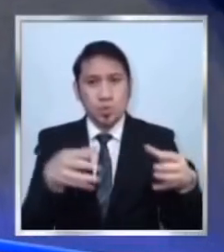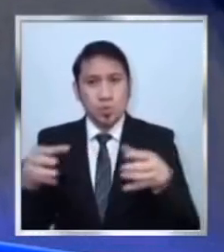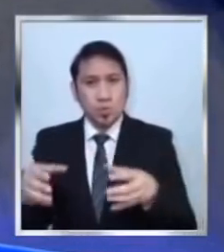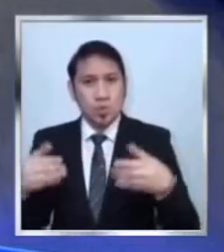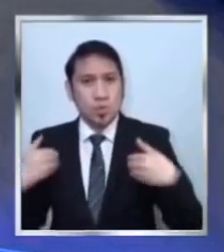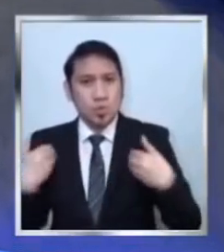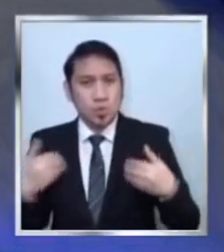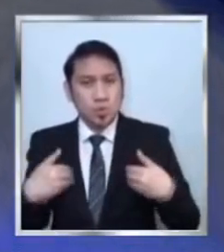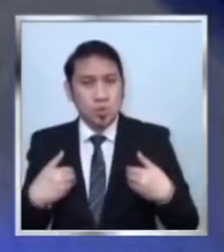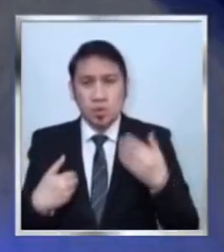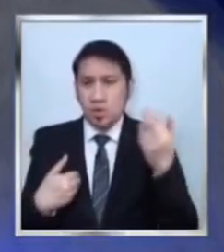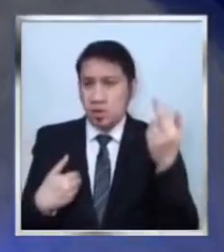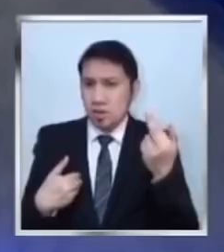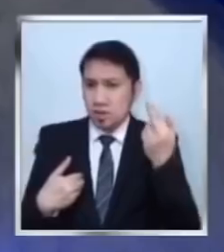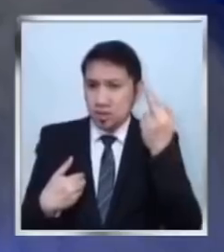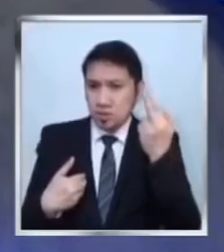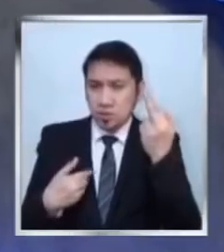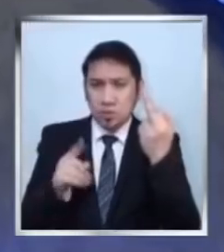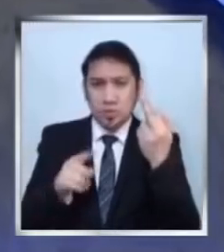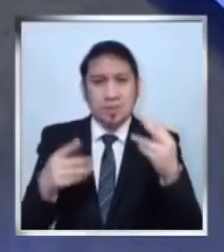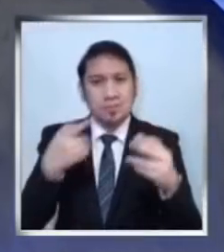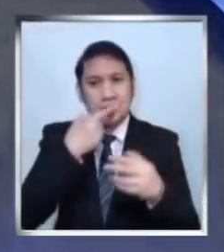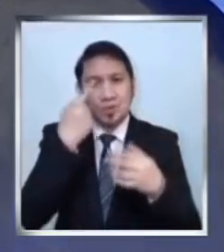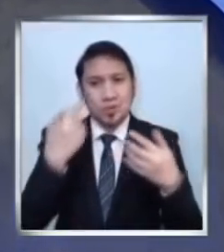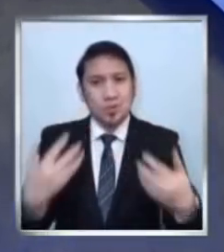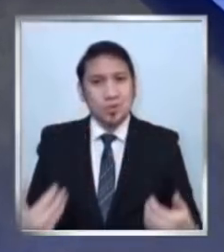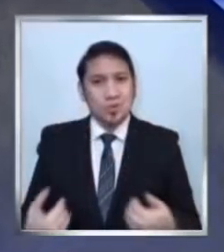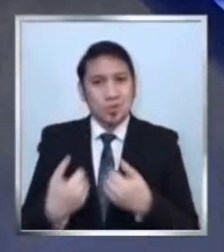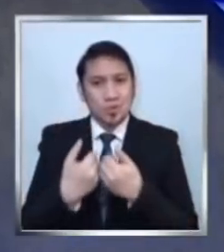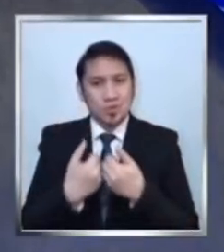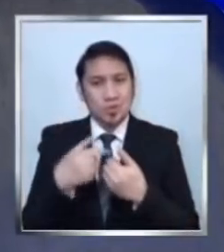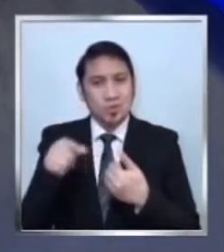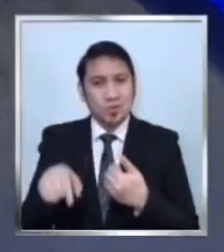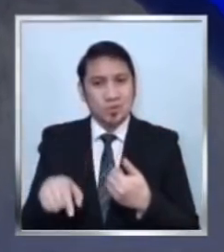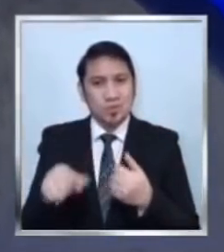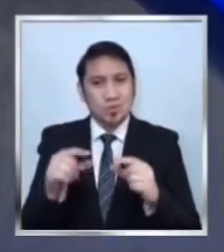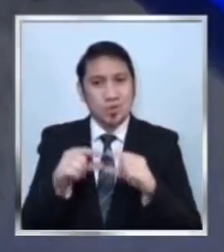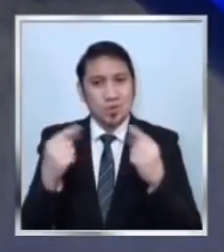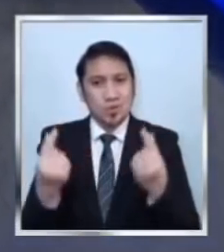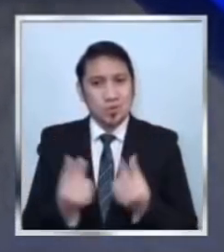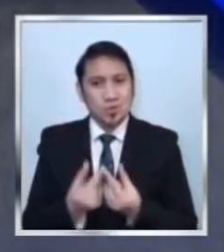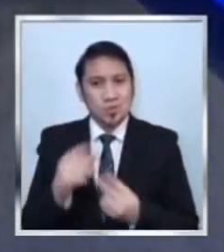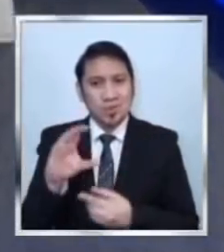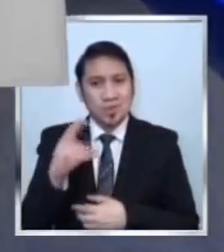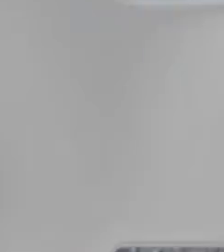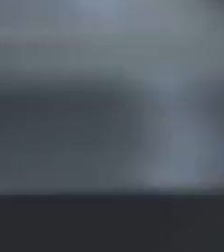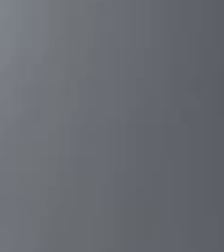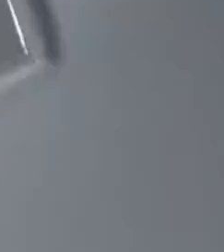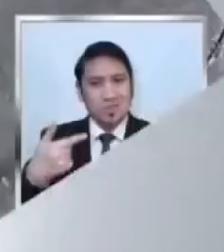gulo, hamunan umano sa isang group chat. Tunghayan po sa pagtutok ni Jonathan Andal.